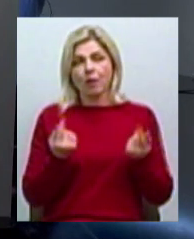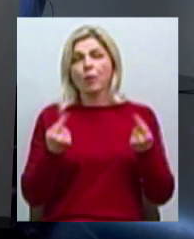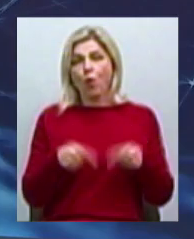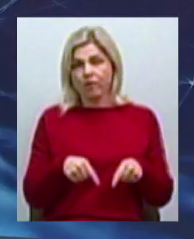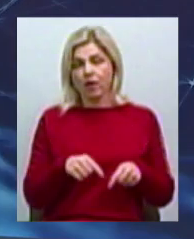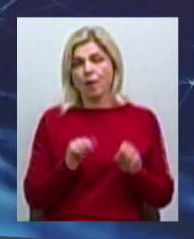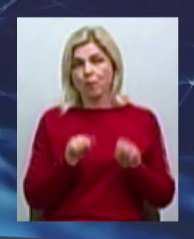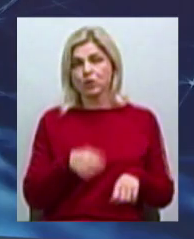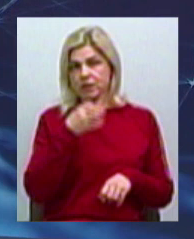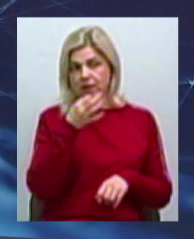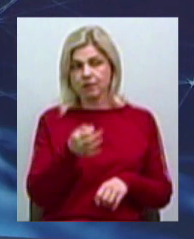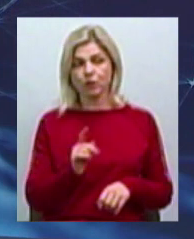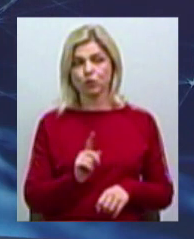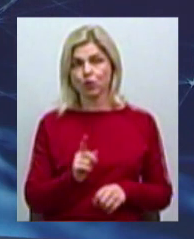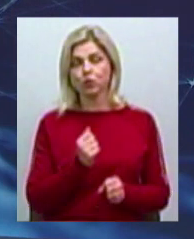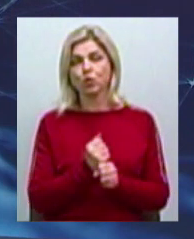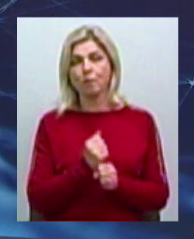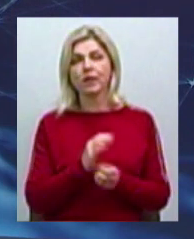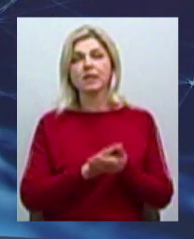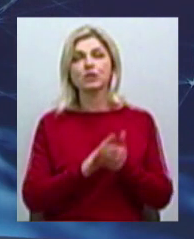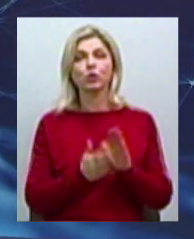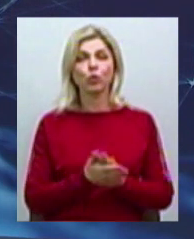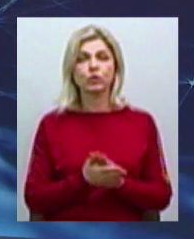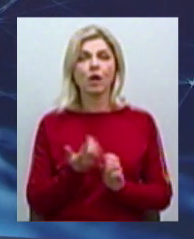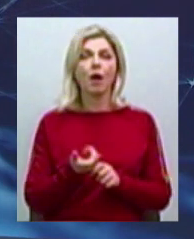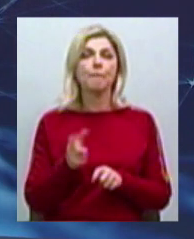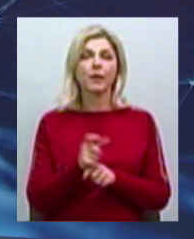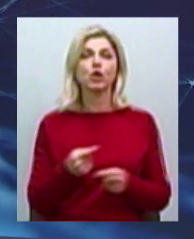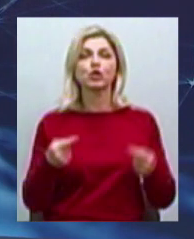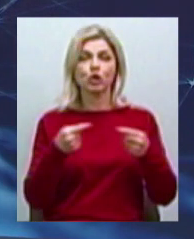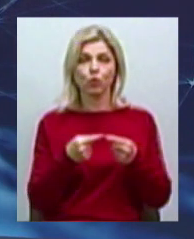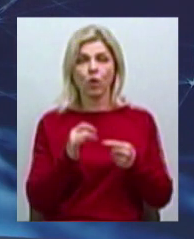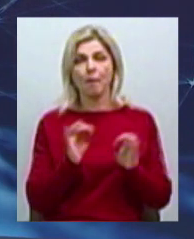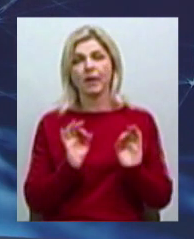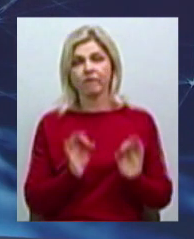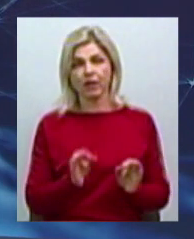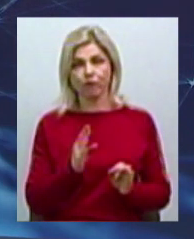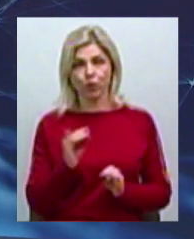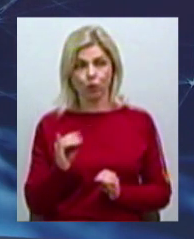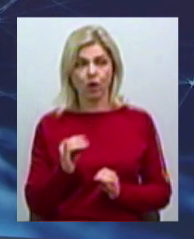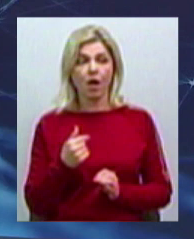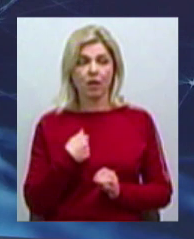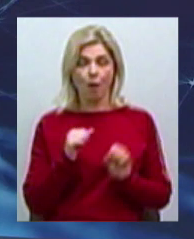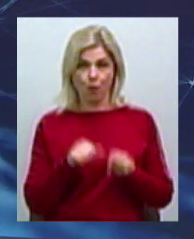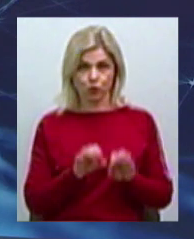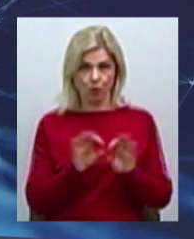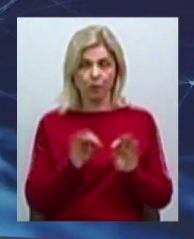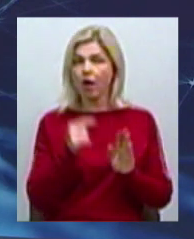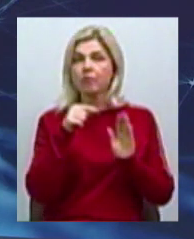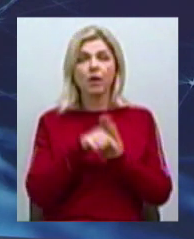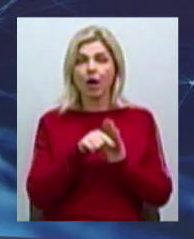так, зробила ситуацію більш чіткою і правдивою? Я можу пояснити, що я маю на